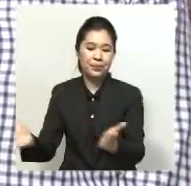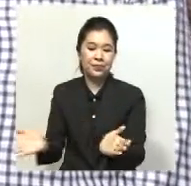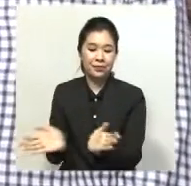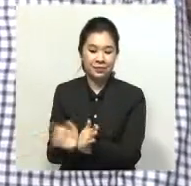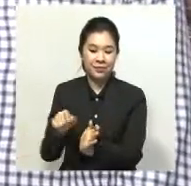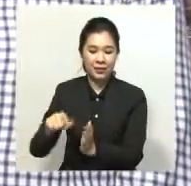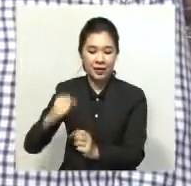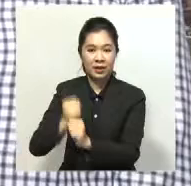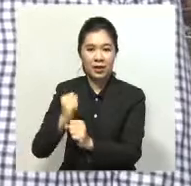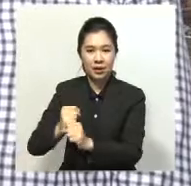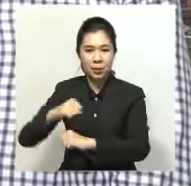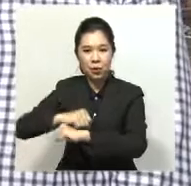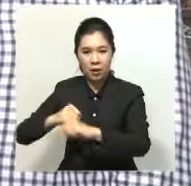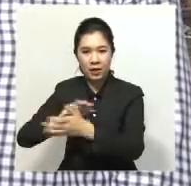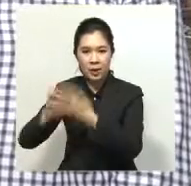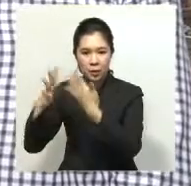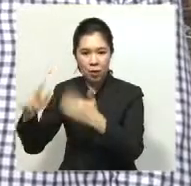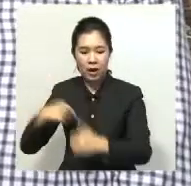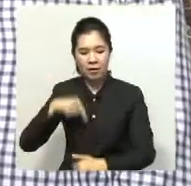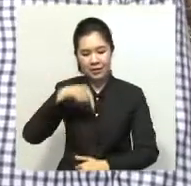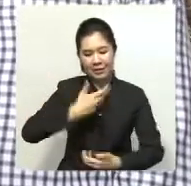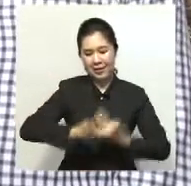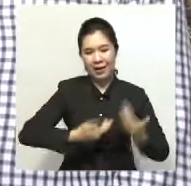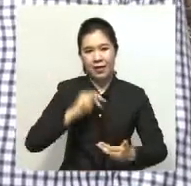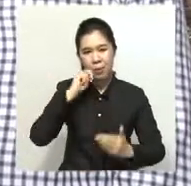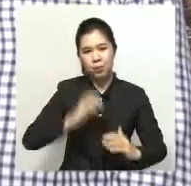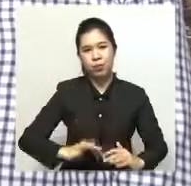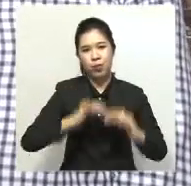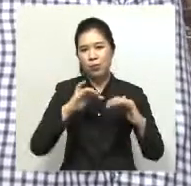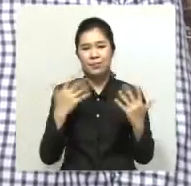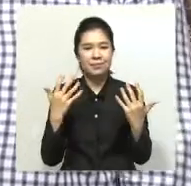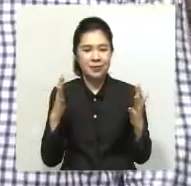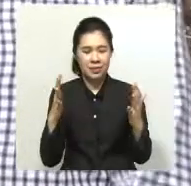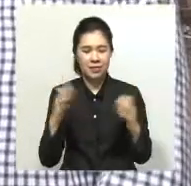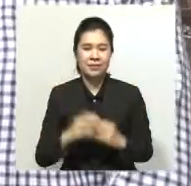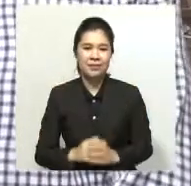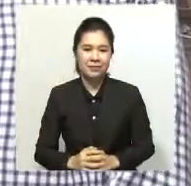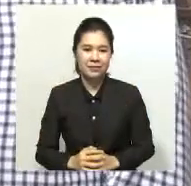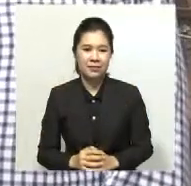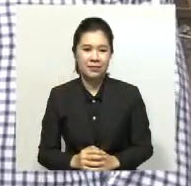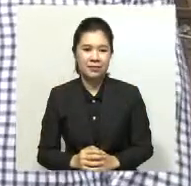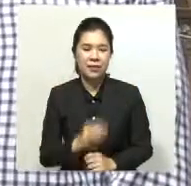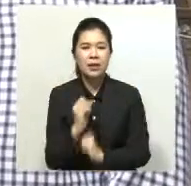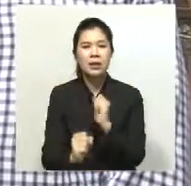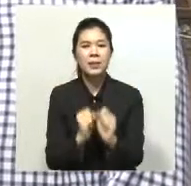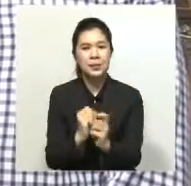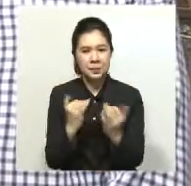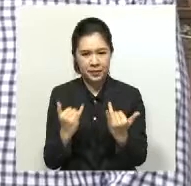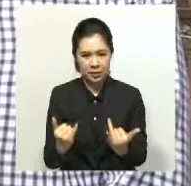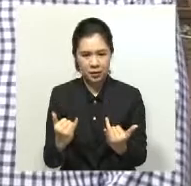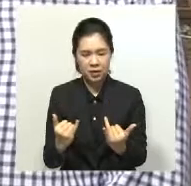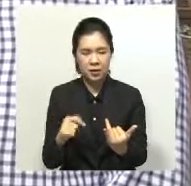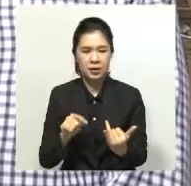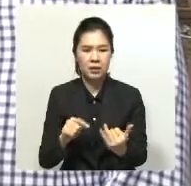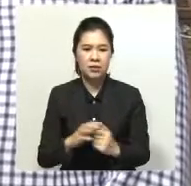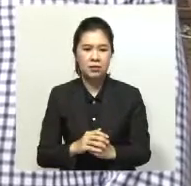ทรจินดาสร้างเสร็จที่นี่ไม่ท่วมเลยครับมีเป็นปิ่มบ้างตามธรรมชาติแต่ปีนี้น้